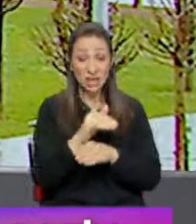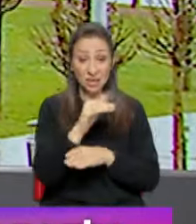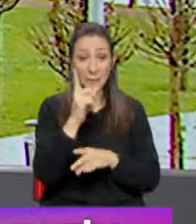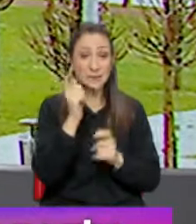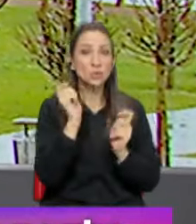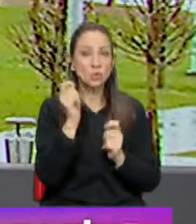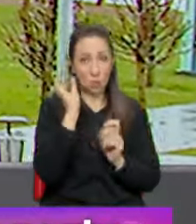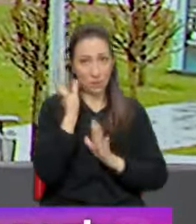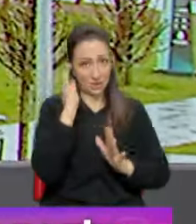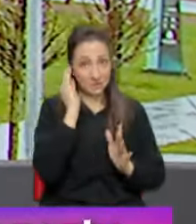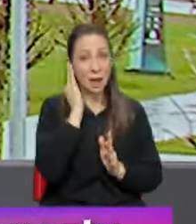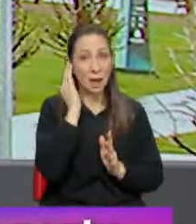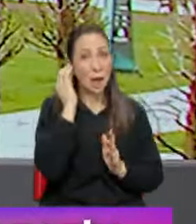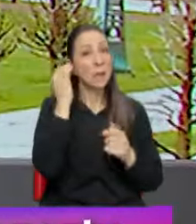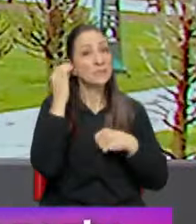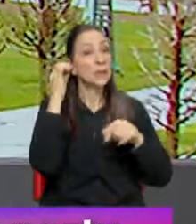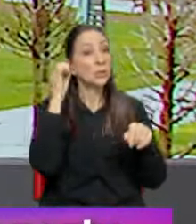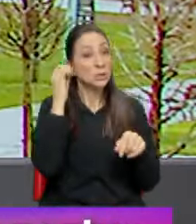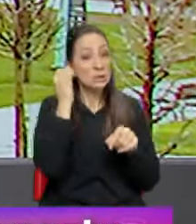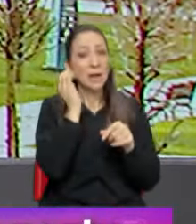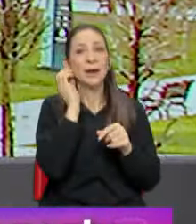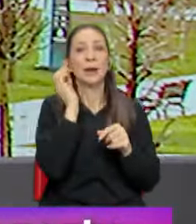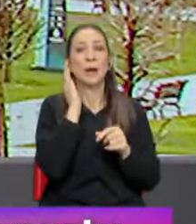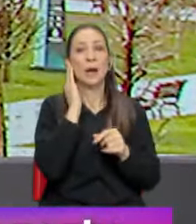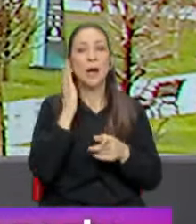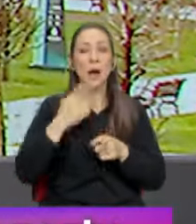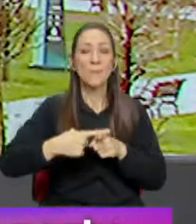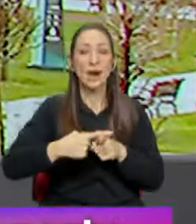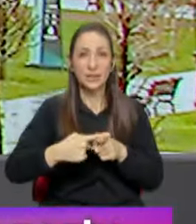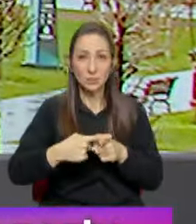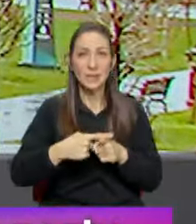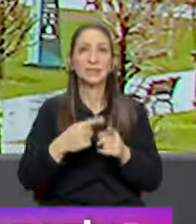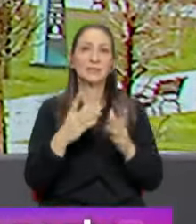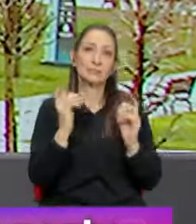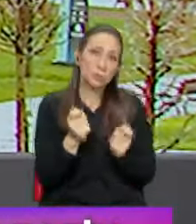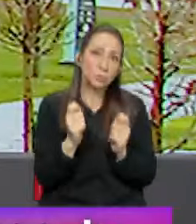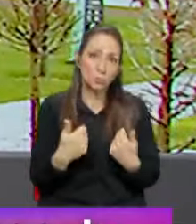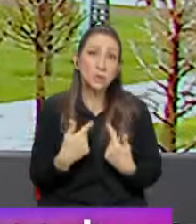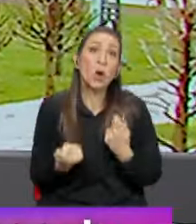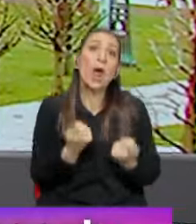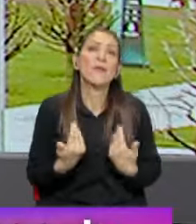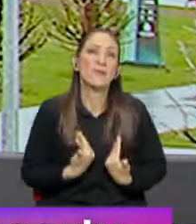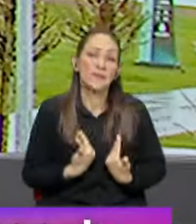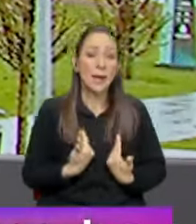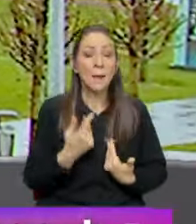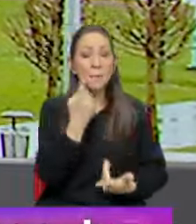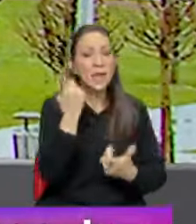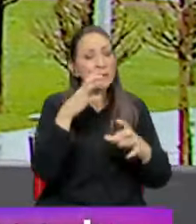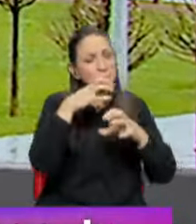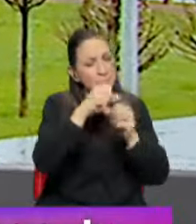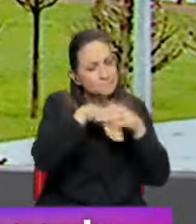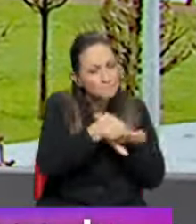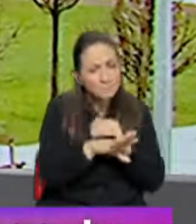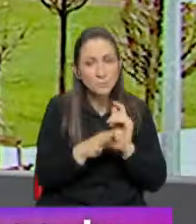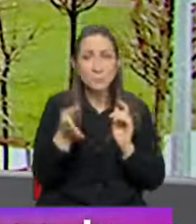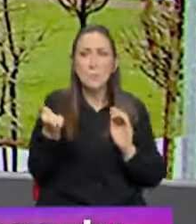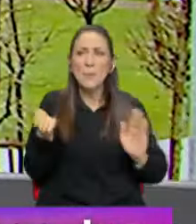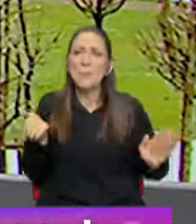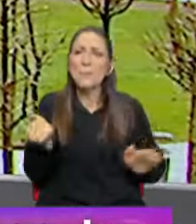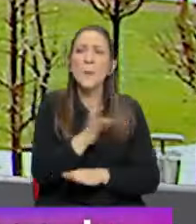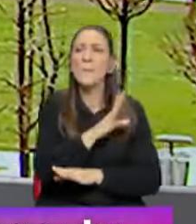bir zorluk varsa biz de burada bu ekranda paylaşmak durumundayız. Bu bizim görevimiz. Birileri saklayabiliriz, birileri